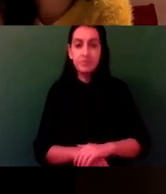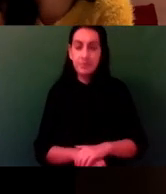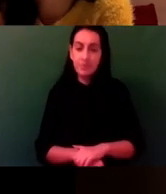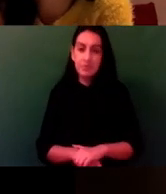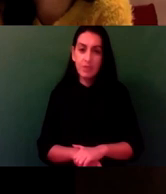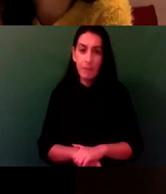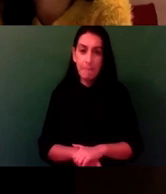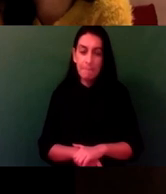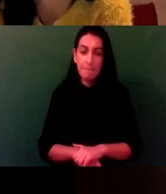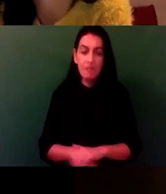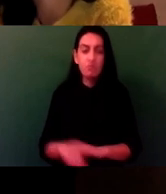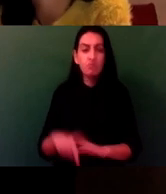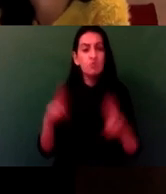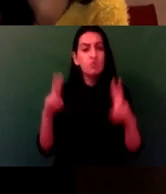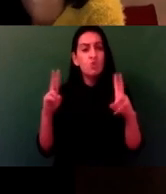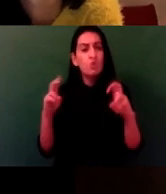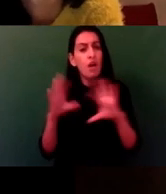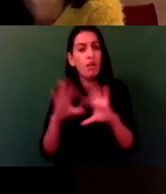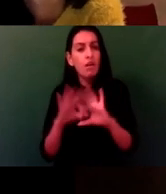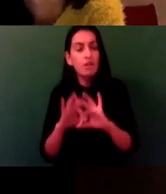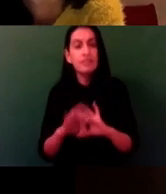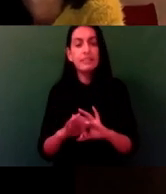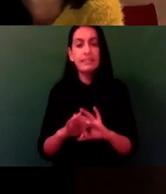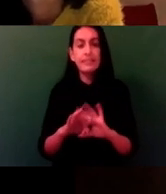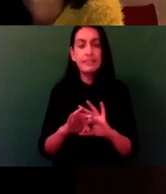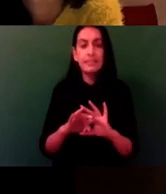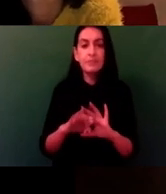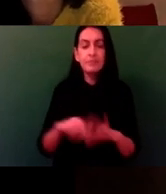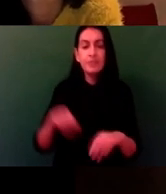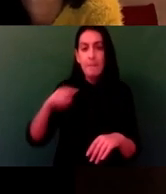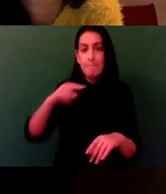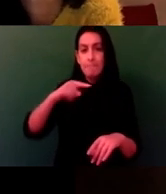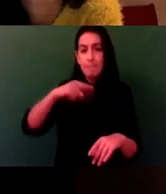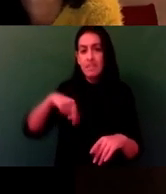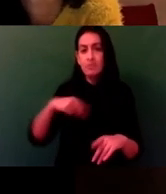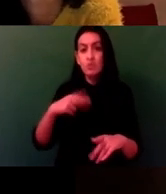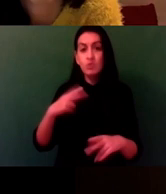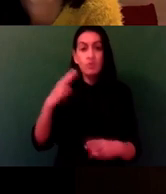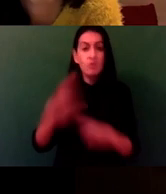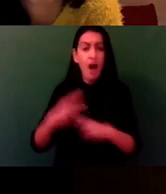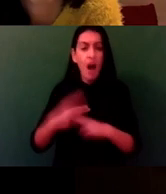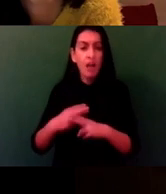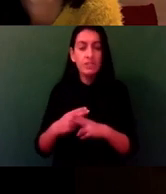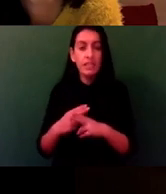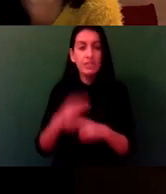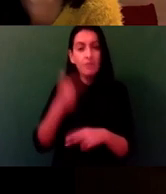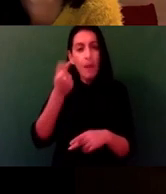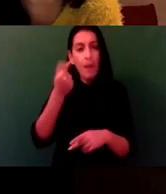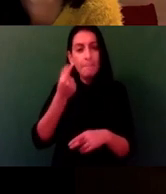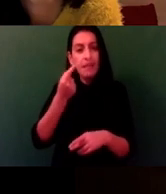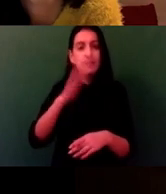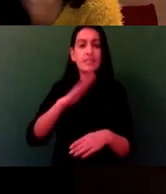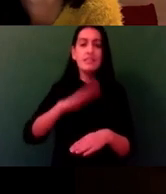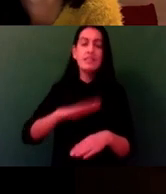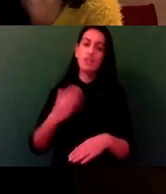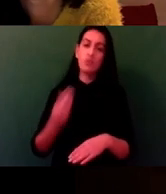birini kırabilmeyi deneyimledik diye düşünüyorum Kabataş'ta. Aslında Barış'ın bahsettiği bu özellikle alanda